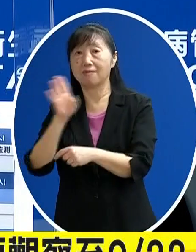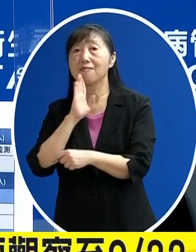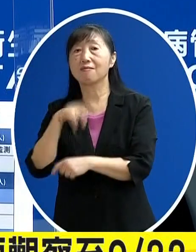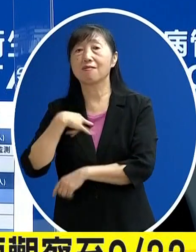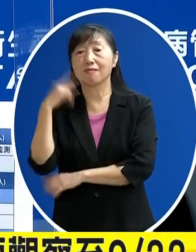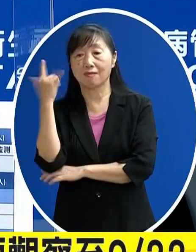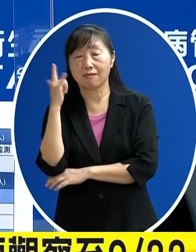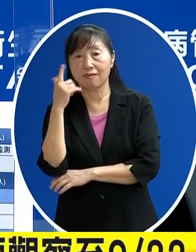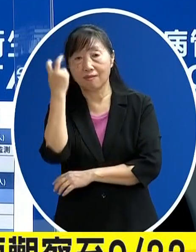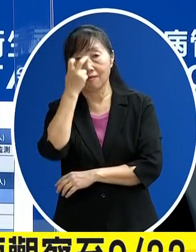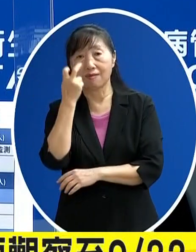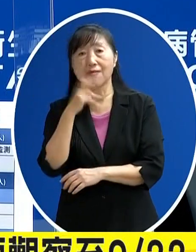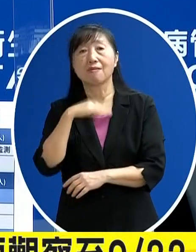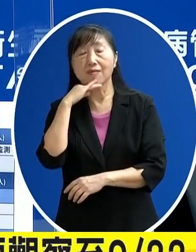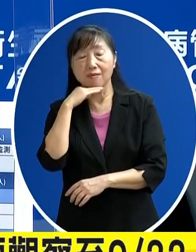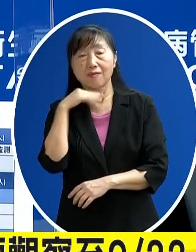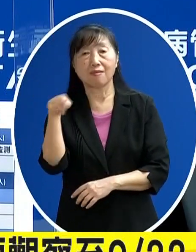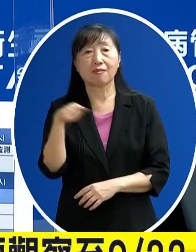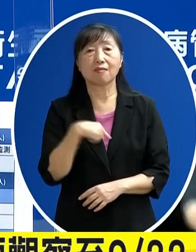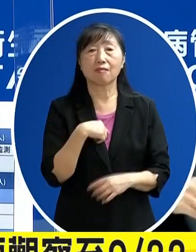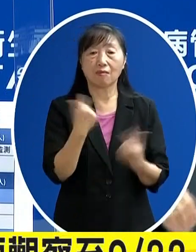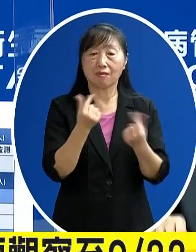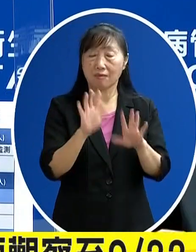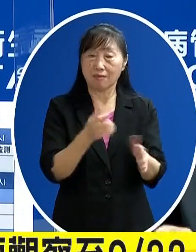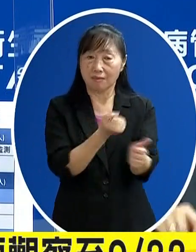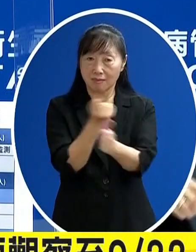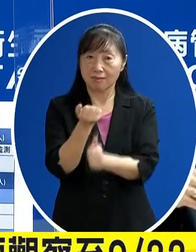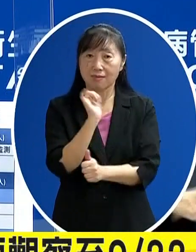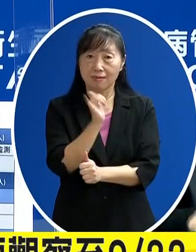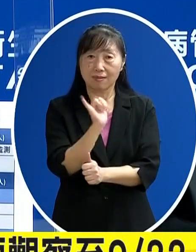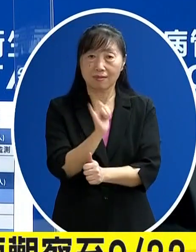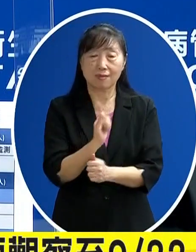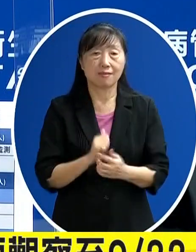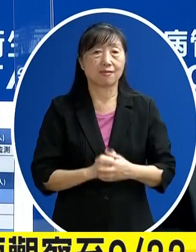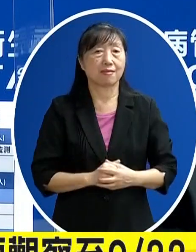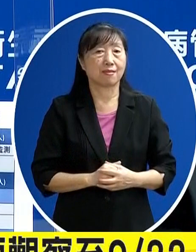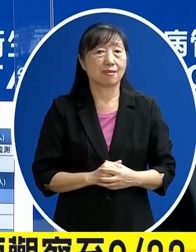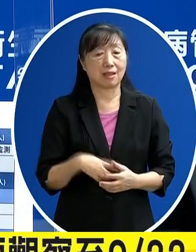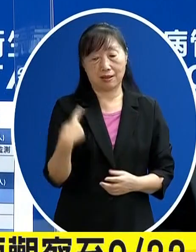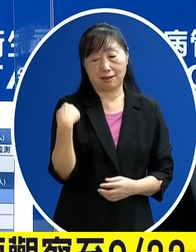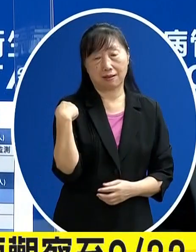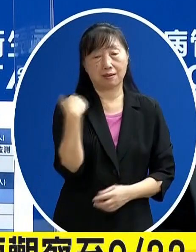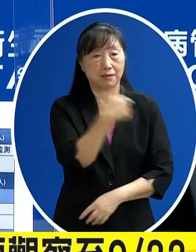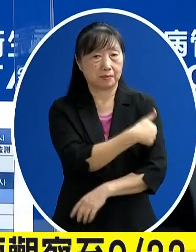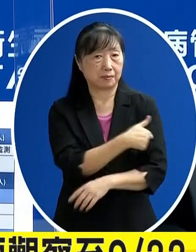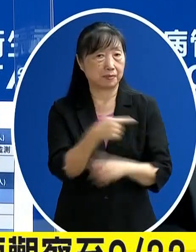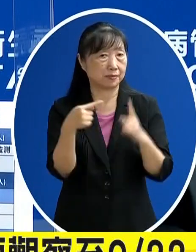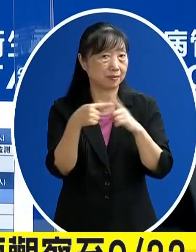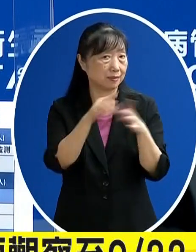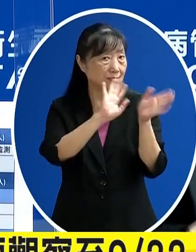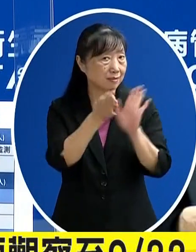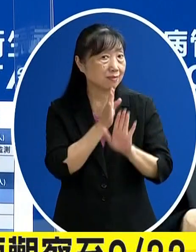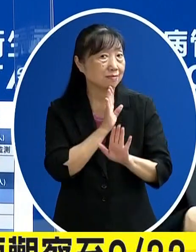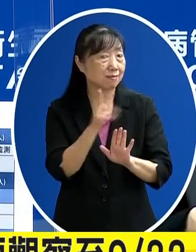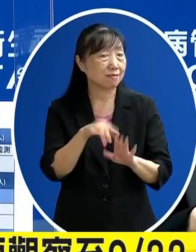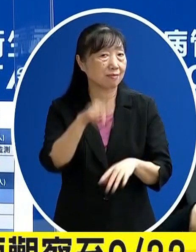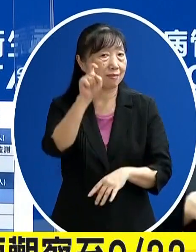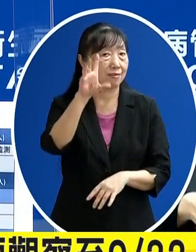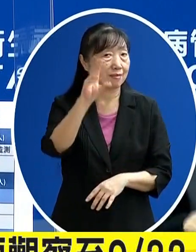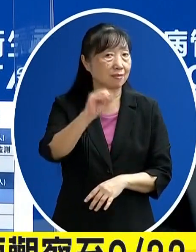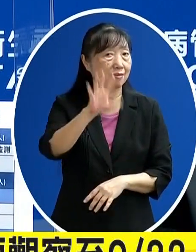待采，目前也看起来也算是控制良好。那至于昨天打疫苗的情况，大概打了